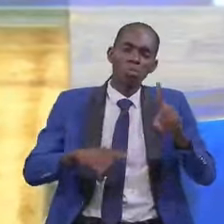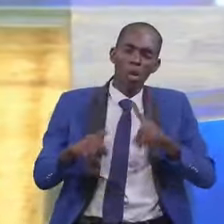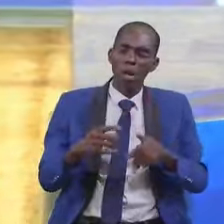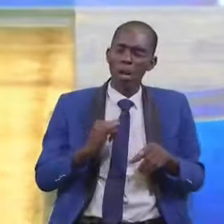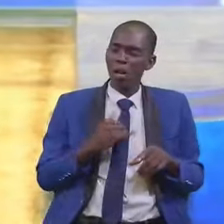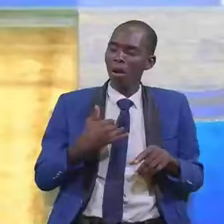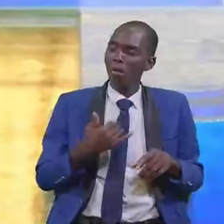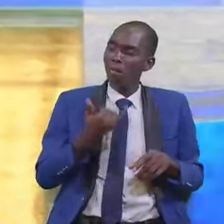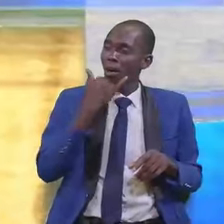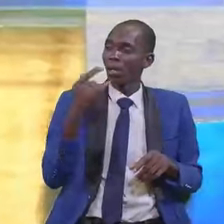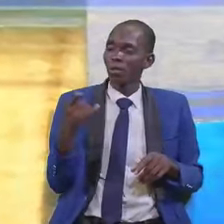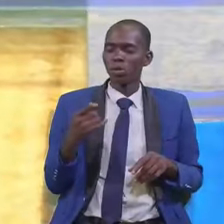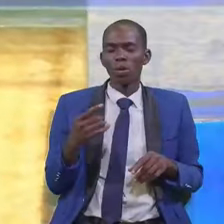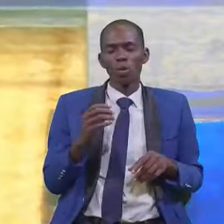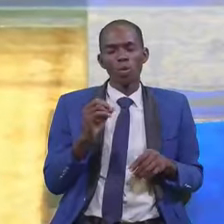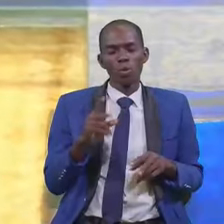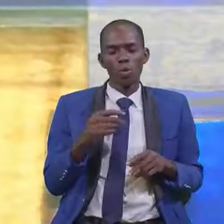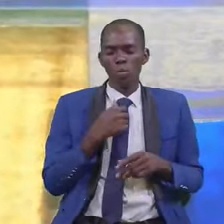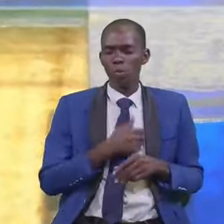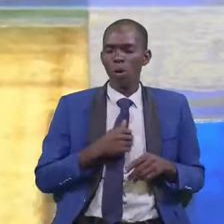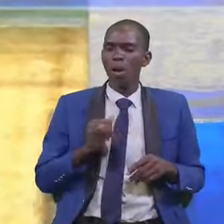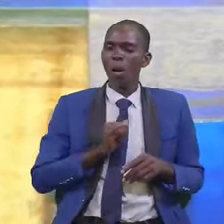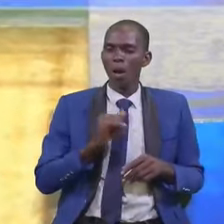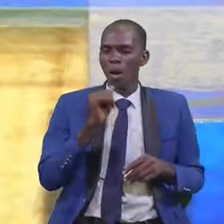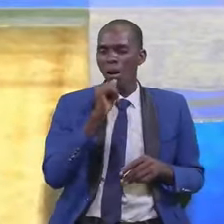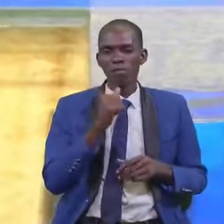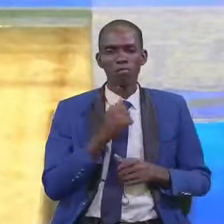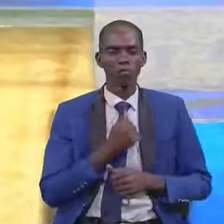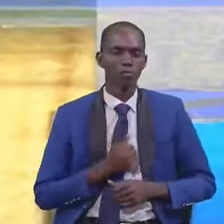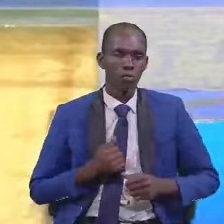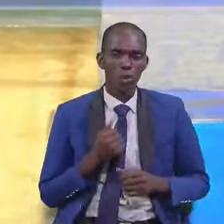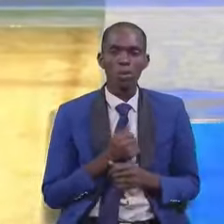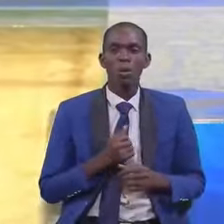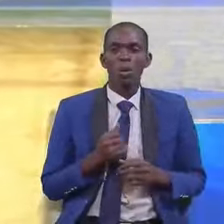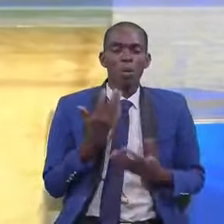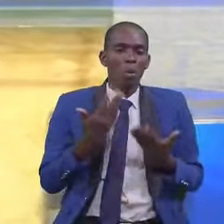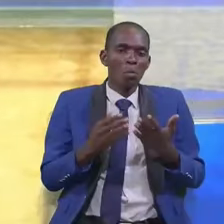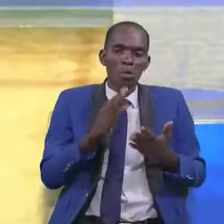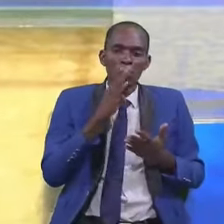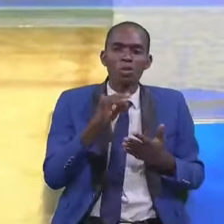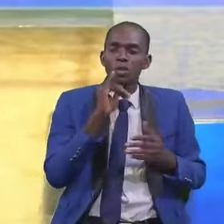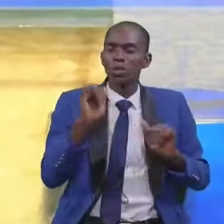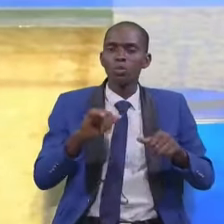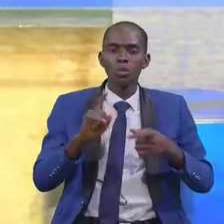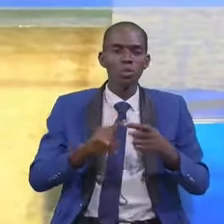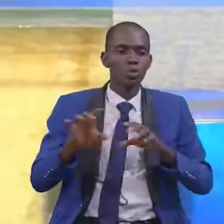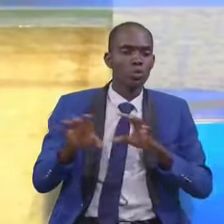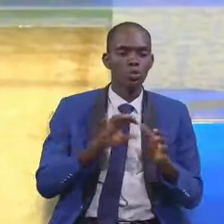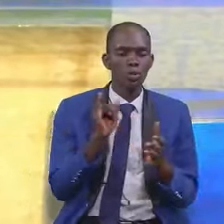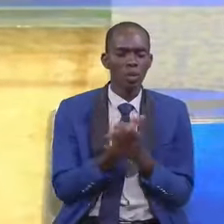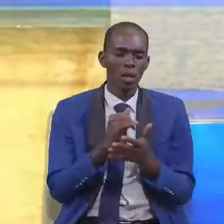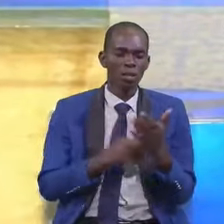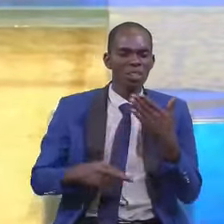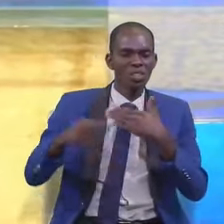désolé à celui que tu as blessé. Tu ne peux pas le faire maintenant. Tu es assis ici. La personne n'est pas ici. Mais tu dis au Seigneur, Seigneur, je